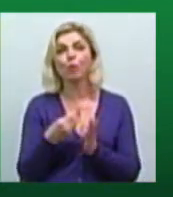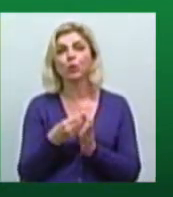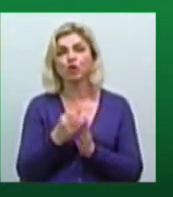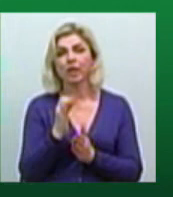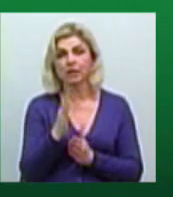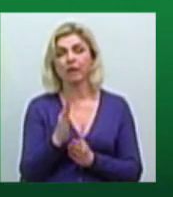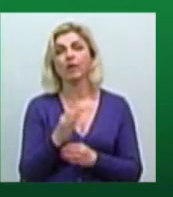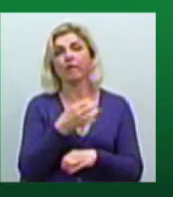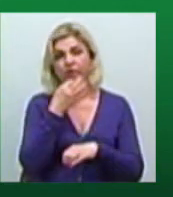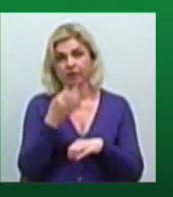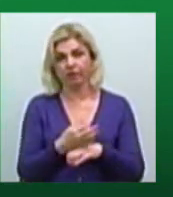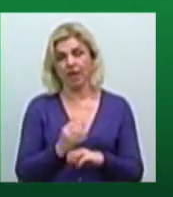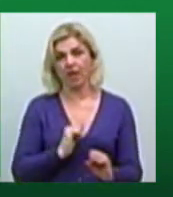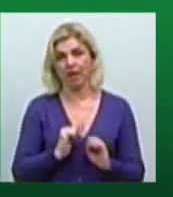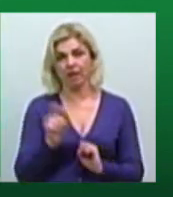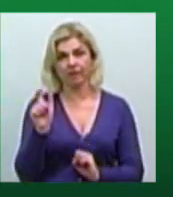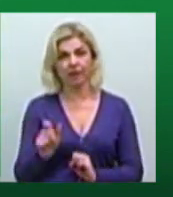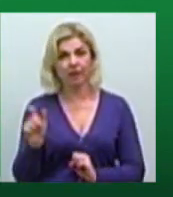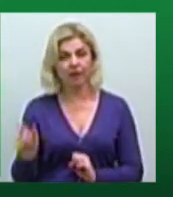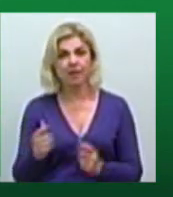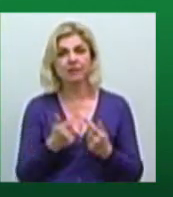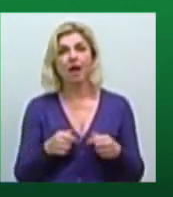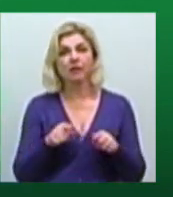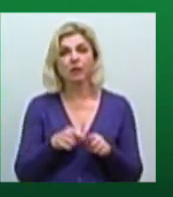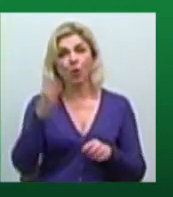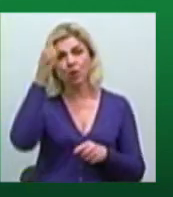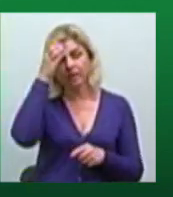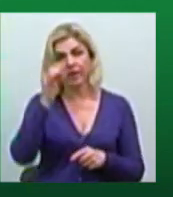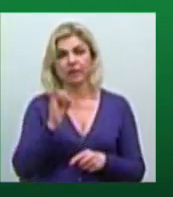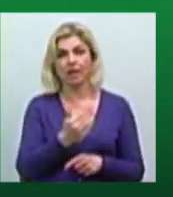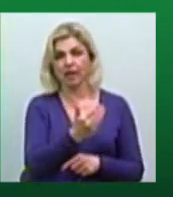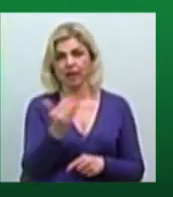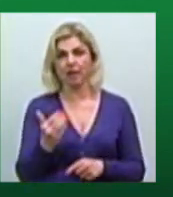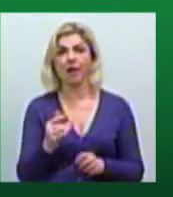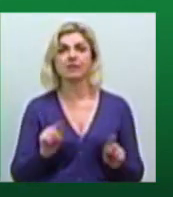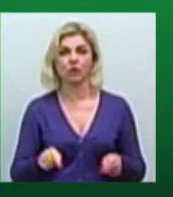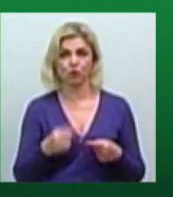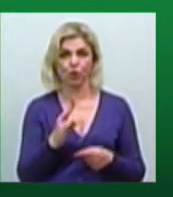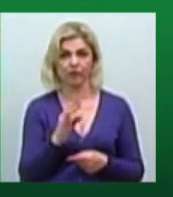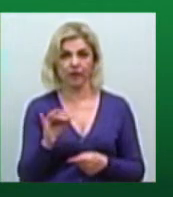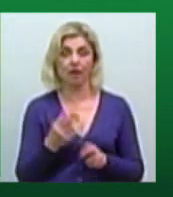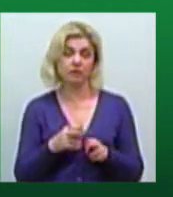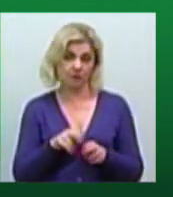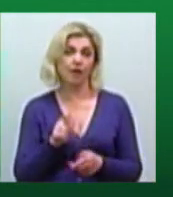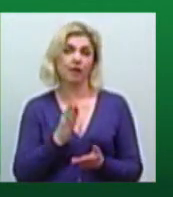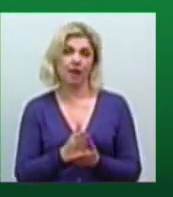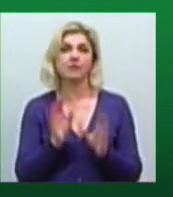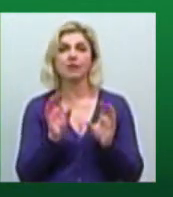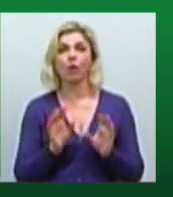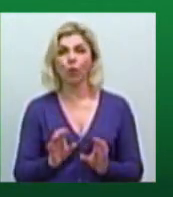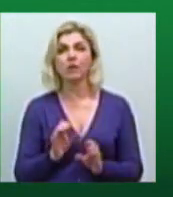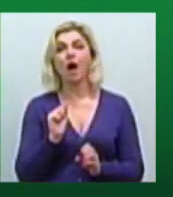несуть безпосередньо керівники закладів освіти та їх засновники. Це є закон. Закон